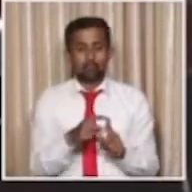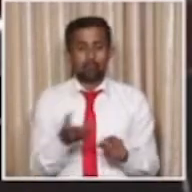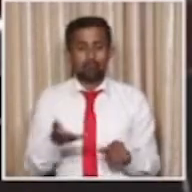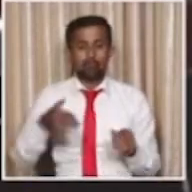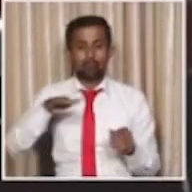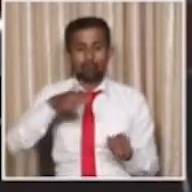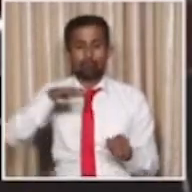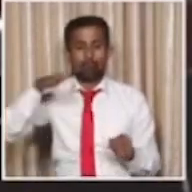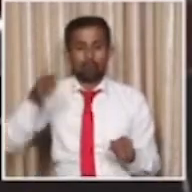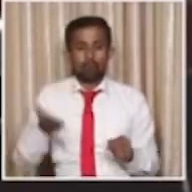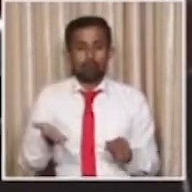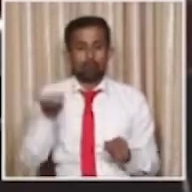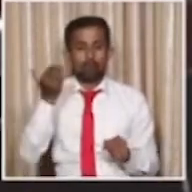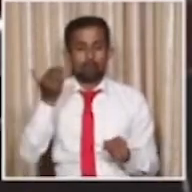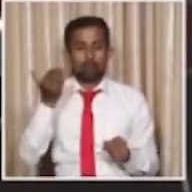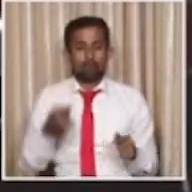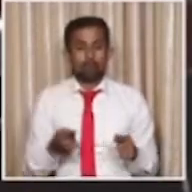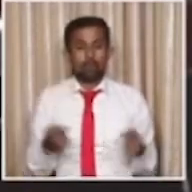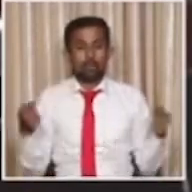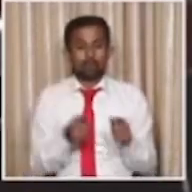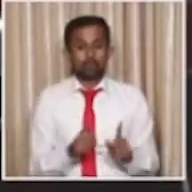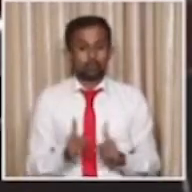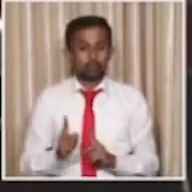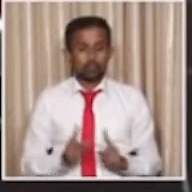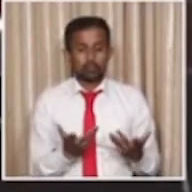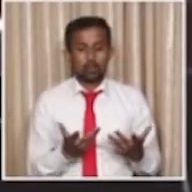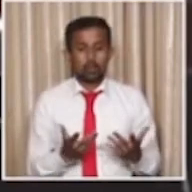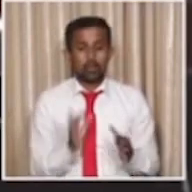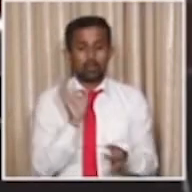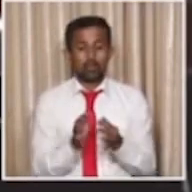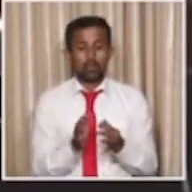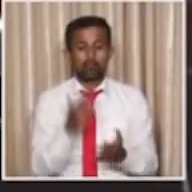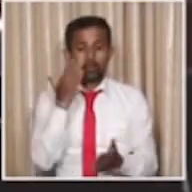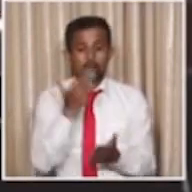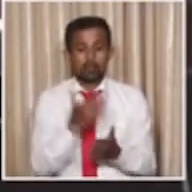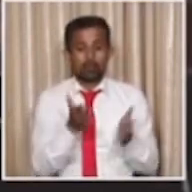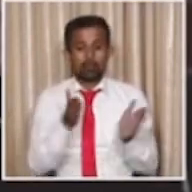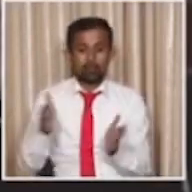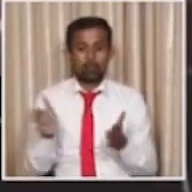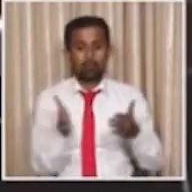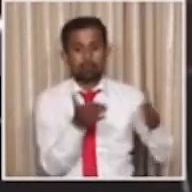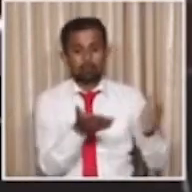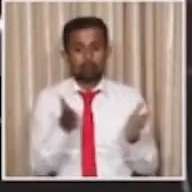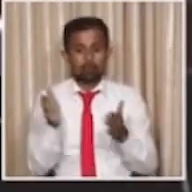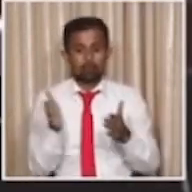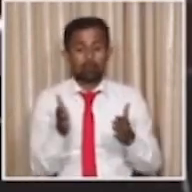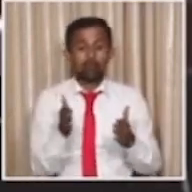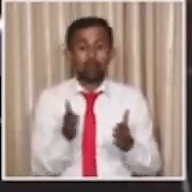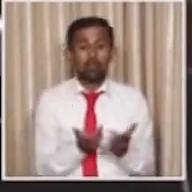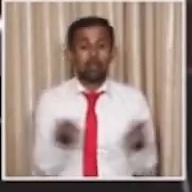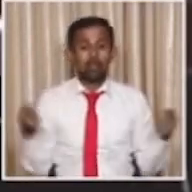තියෙන්නේ. මේ මුහුද රළු වෙන නිසා මේ නැව එක තැනක තියෙන්නේ නැහැ. ගින්න නිවන අතරෙම නැව චංචල්නේ වෙනවා. නැව ටිකින්